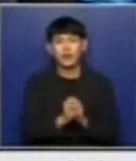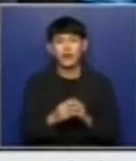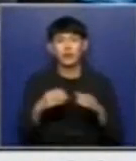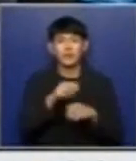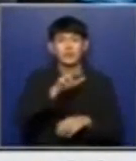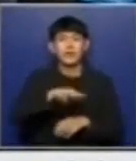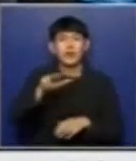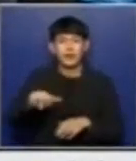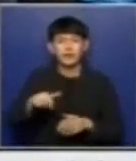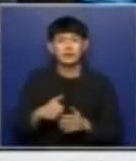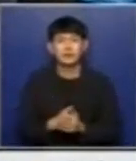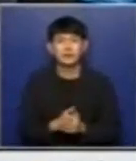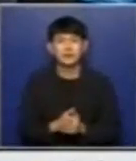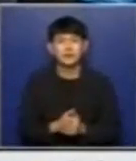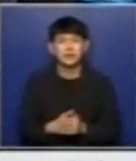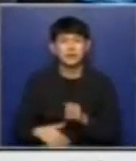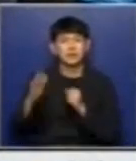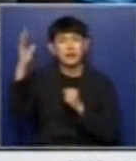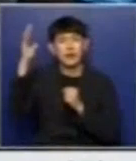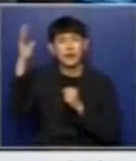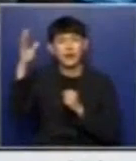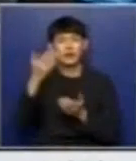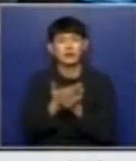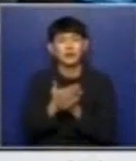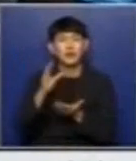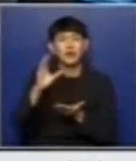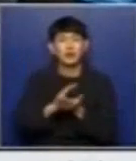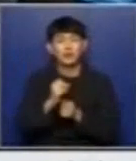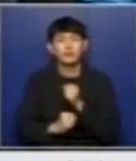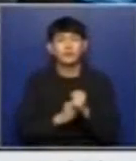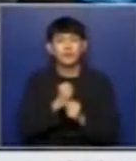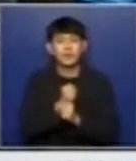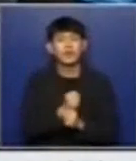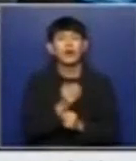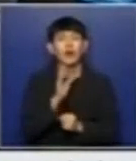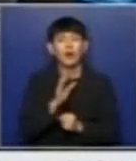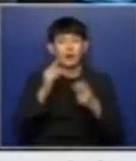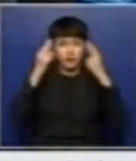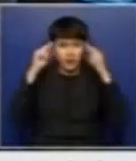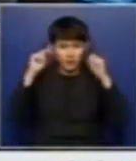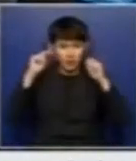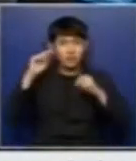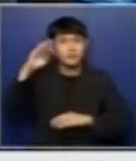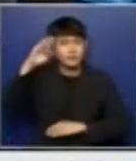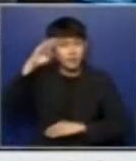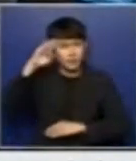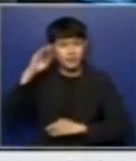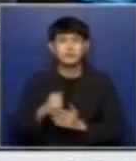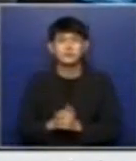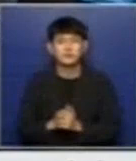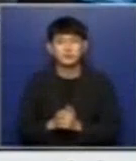ยจากคำแถลงงบประมาณรายจ่ายประจำปีของท่านนายกประยุทธ์จันทร์โอชา